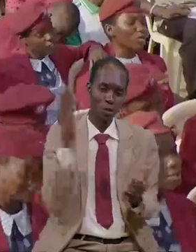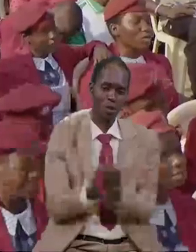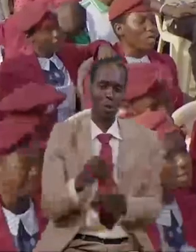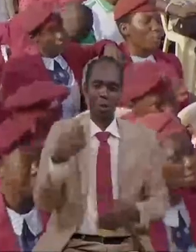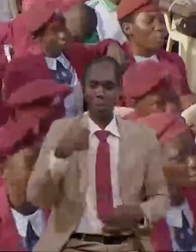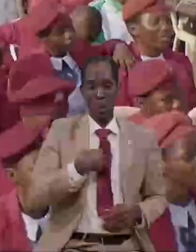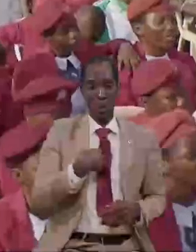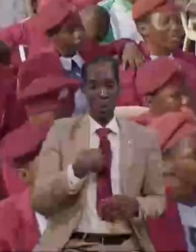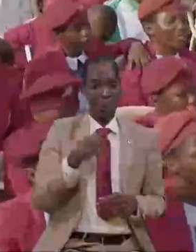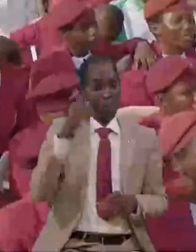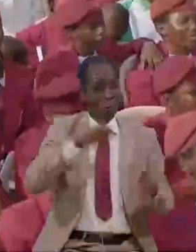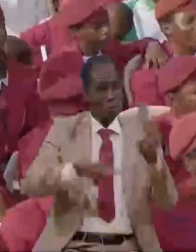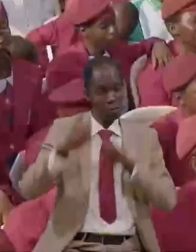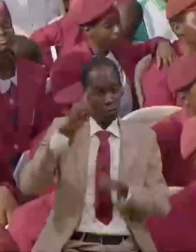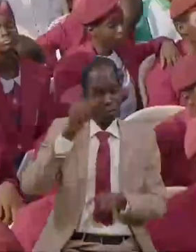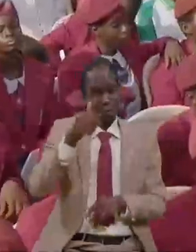m'arrêter.